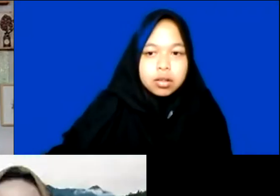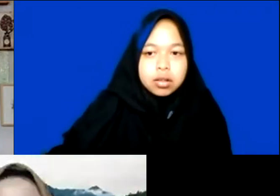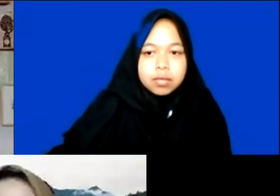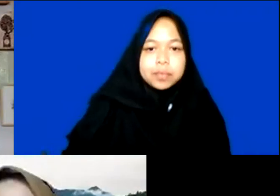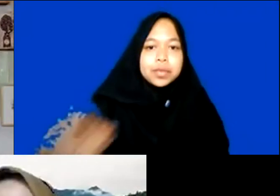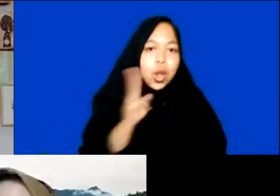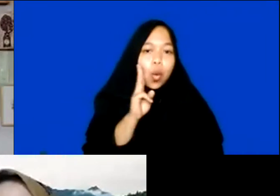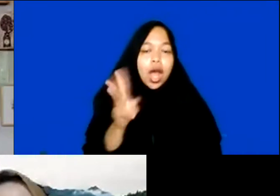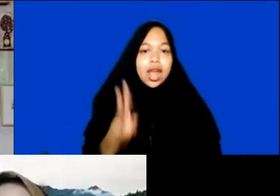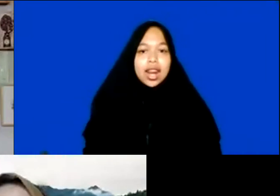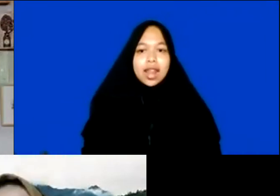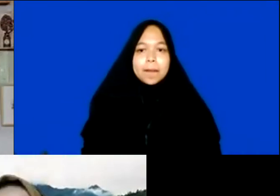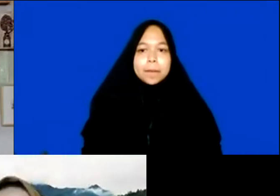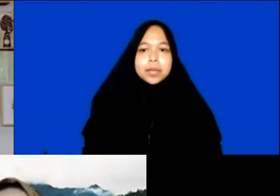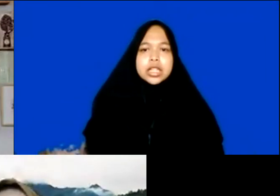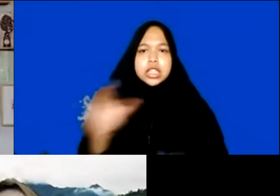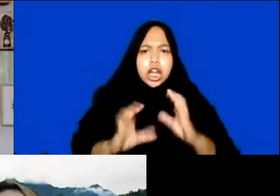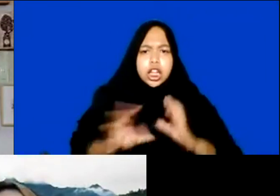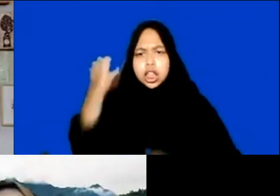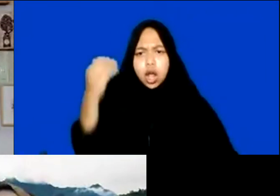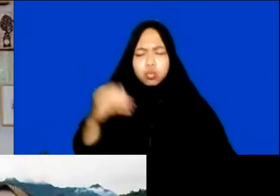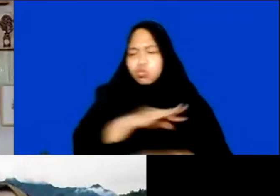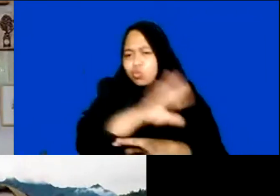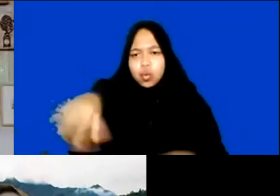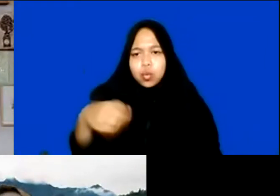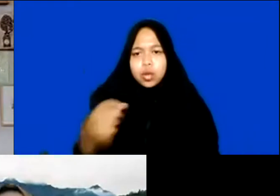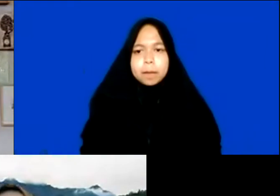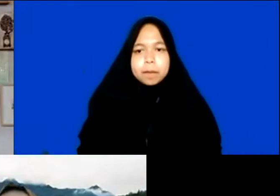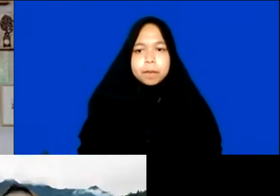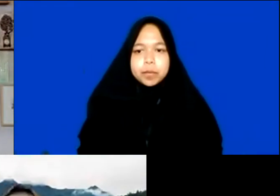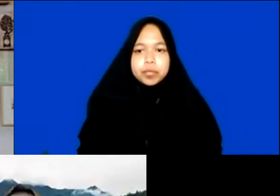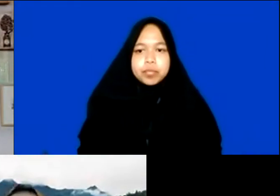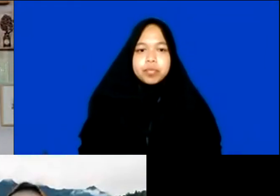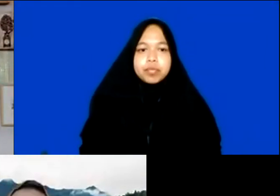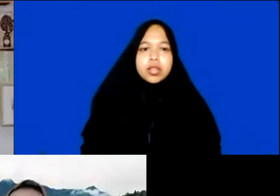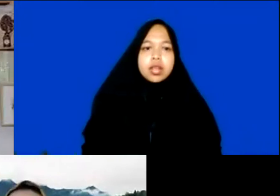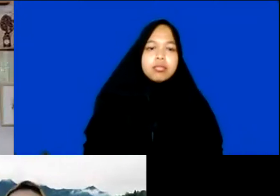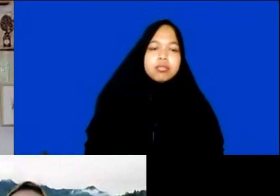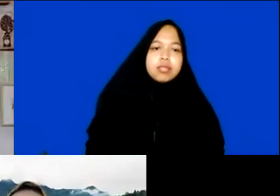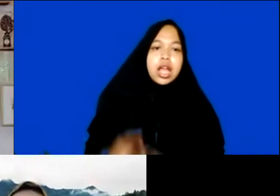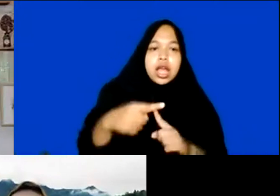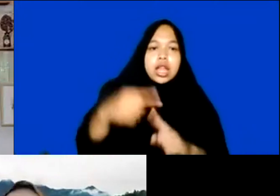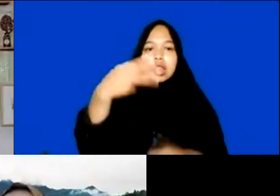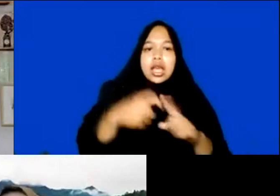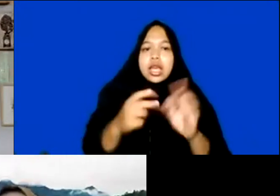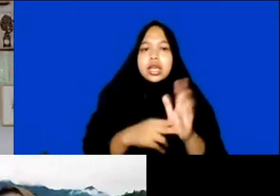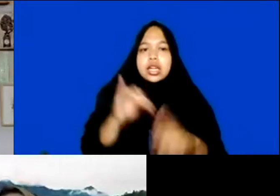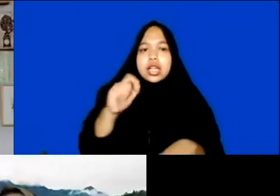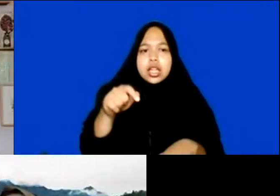warna, teknik eksplor dan sebagainya yang Mas Kirei munculkan itu tidak datang dengan sendirinya, berdasar dari